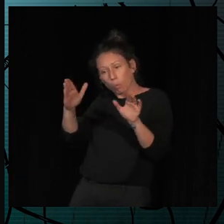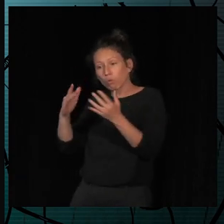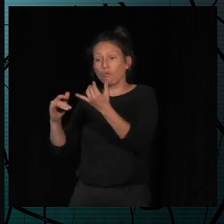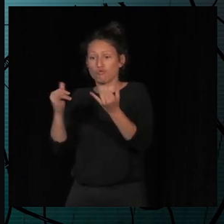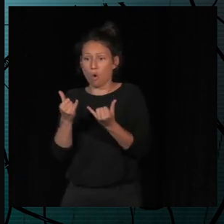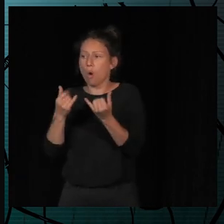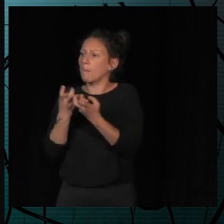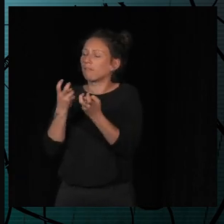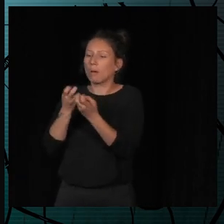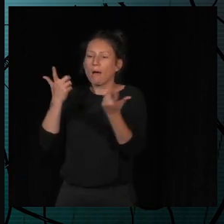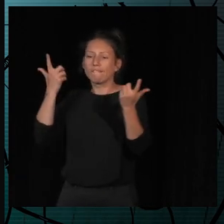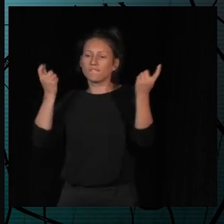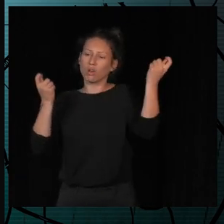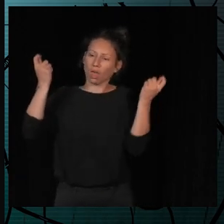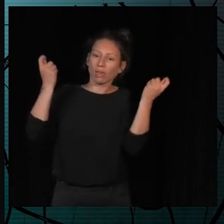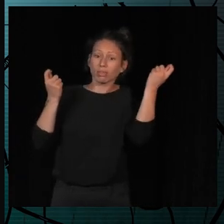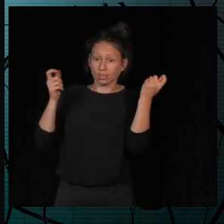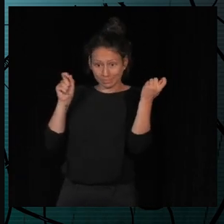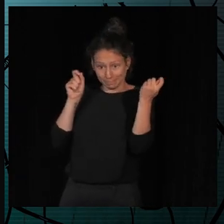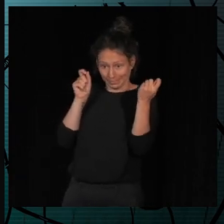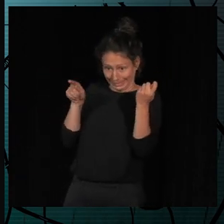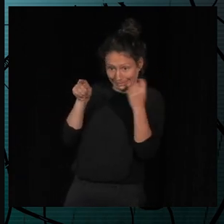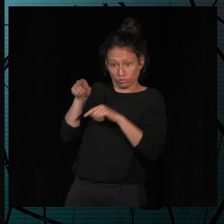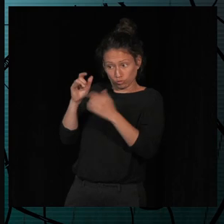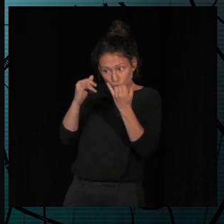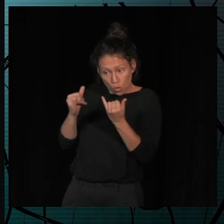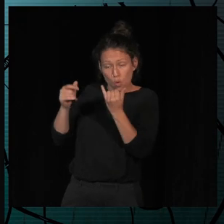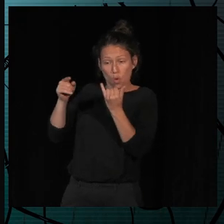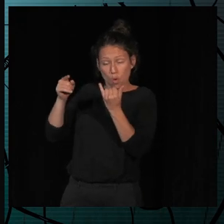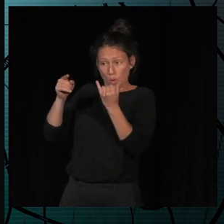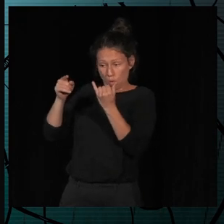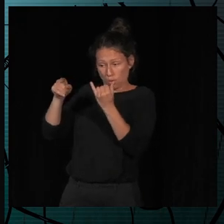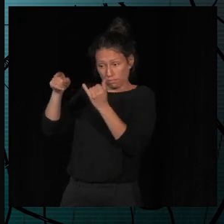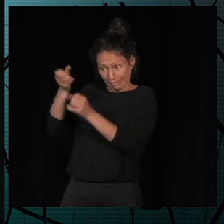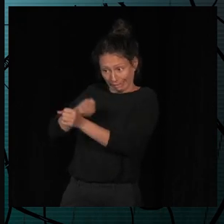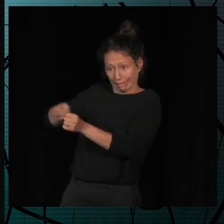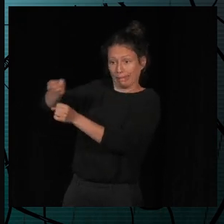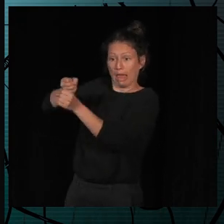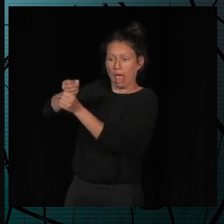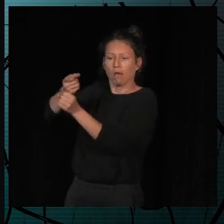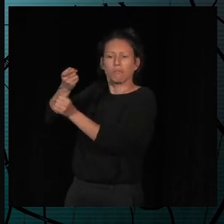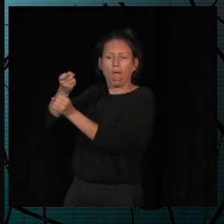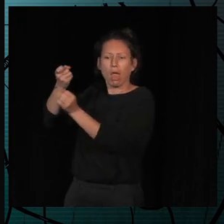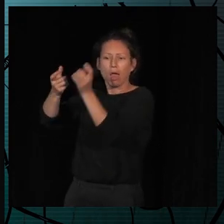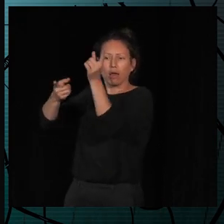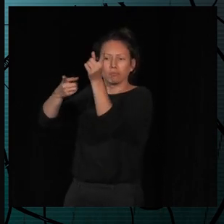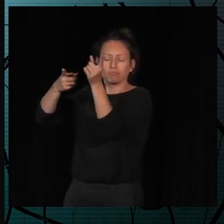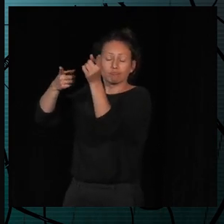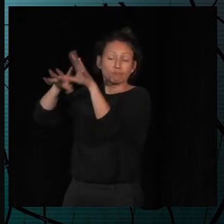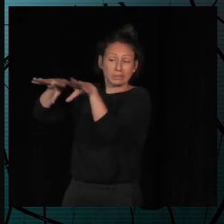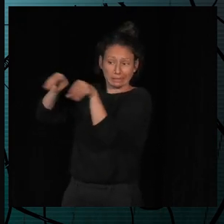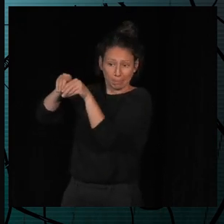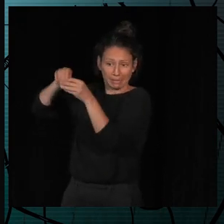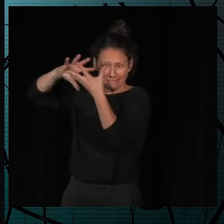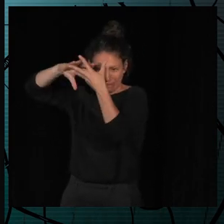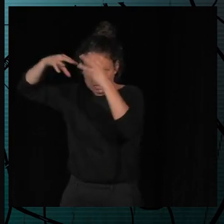que le jeu fortnite aurait été le premier jeu à être conçu non seulement par des designers et des informaticiens mais